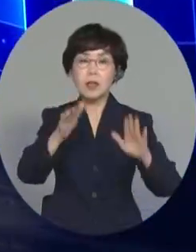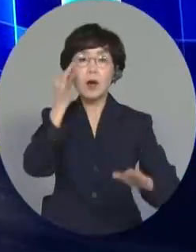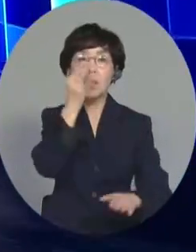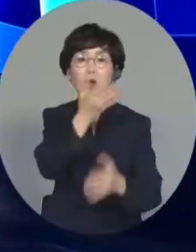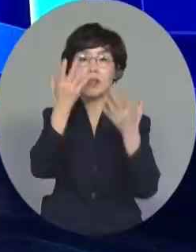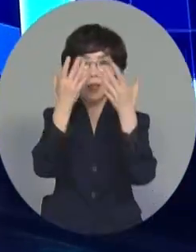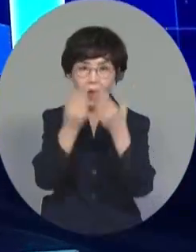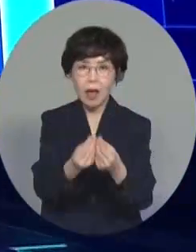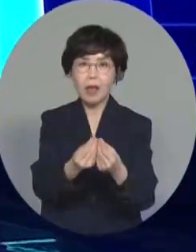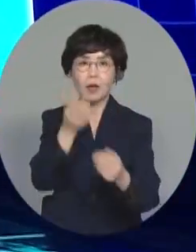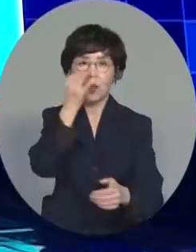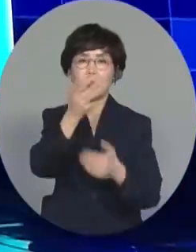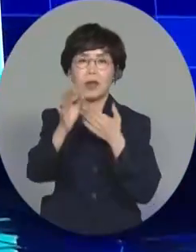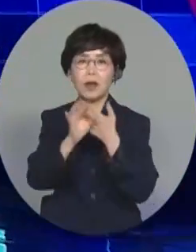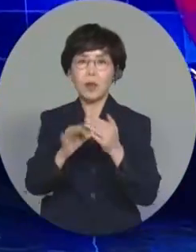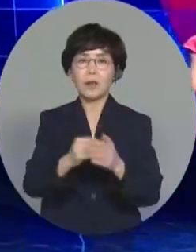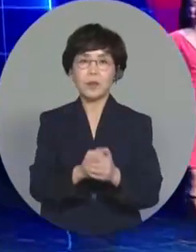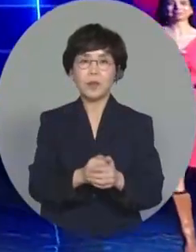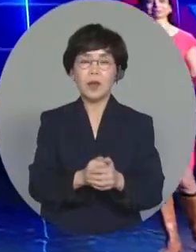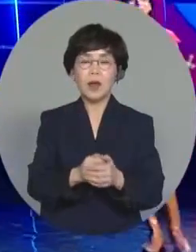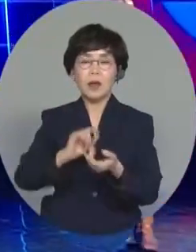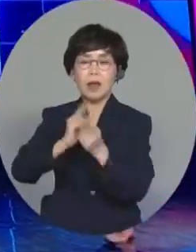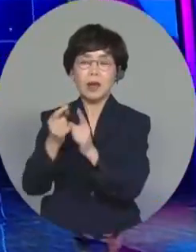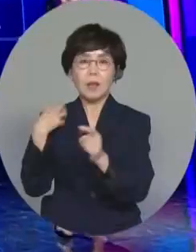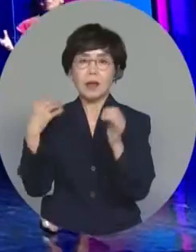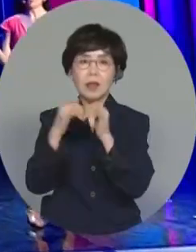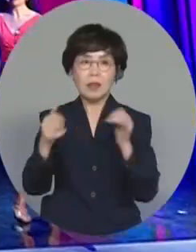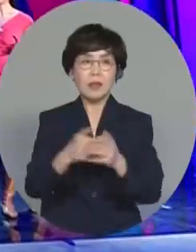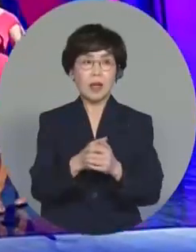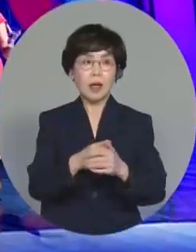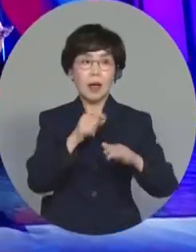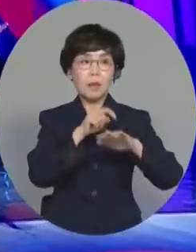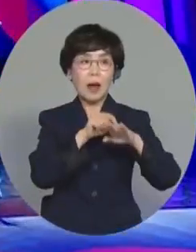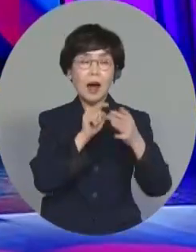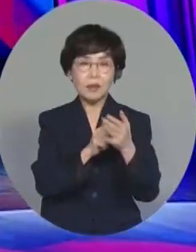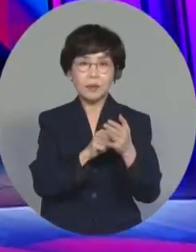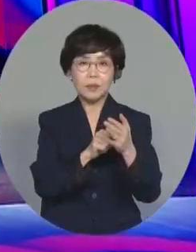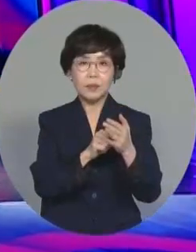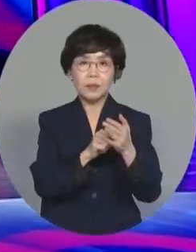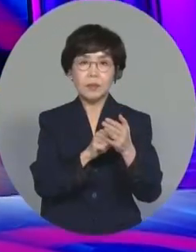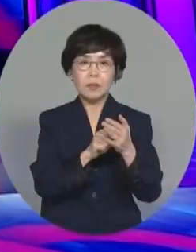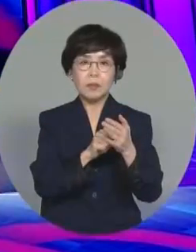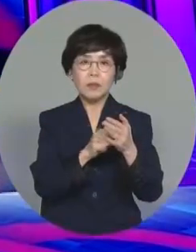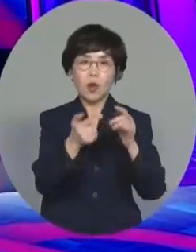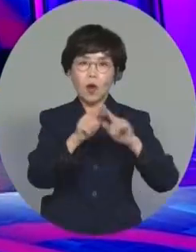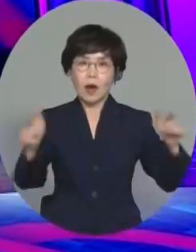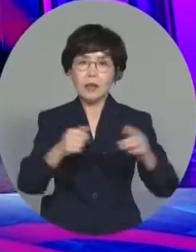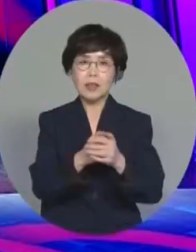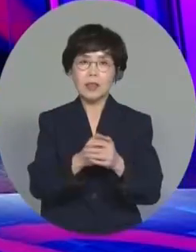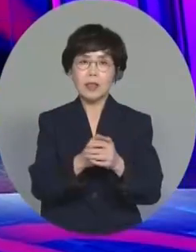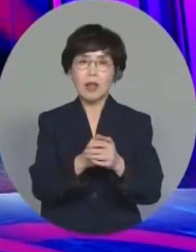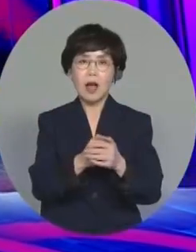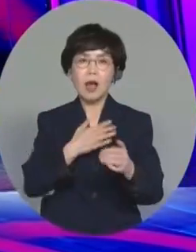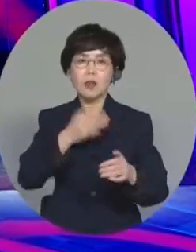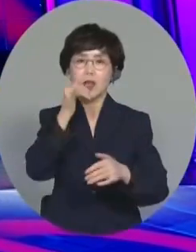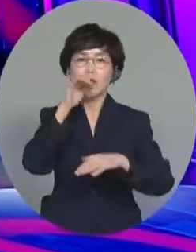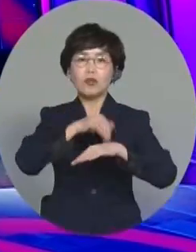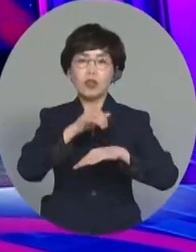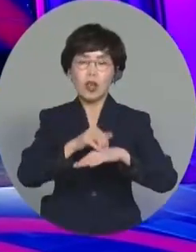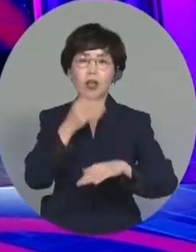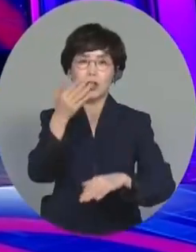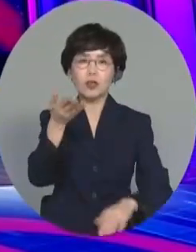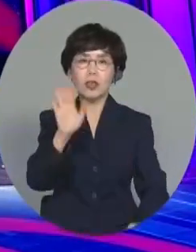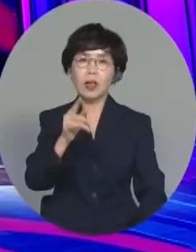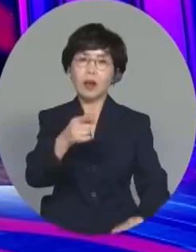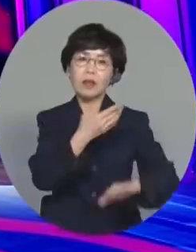예를 보시면은요, 에이전트가 마인크래프트를 플레이하도록 저희가 훈련을 한 건데요. 여러분들